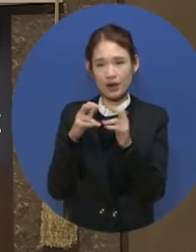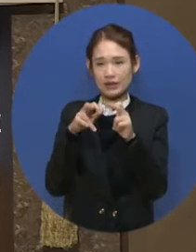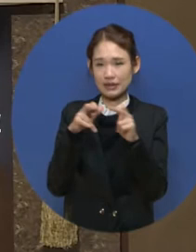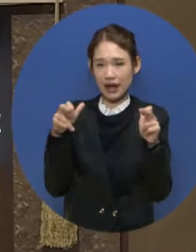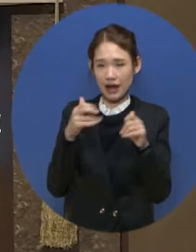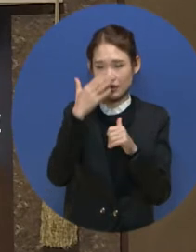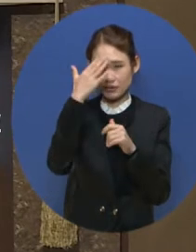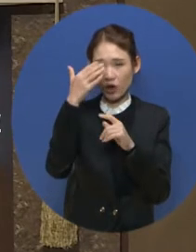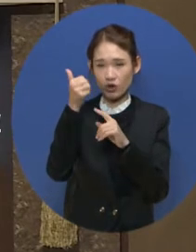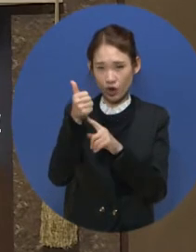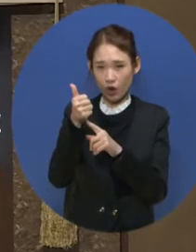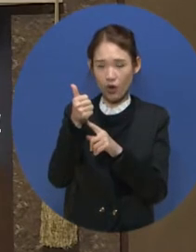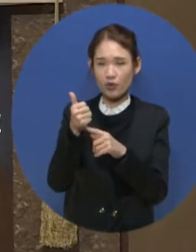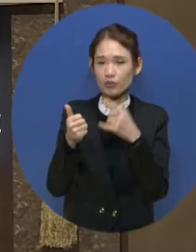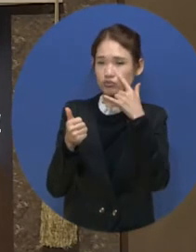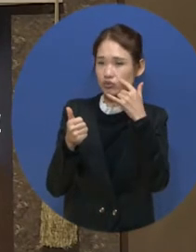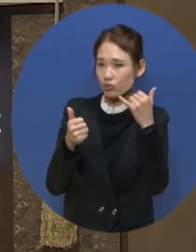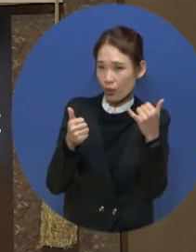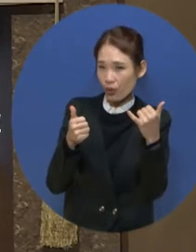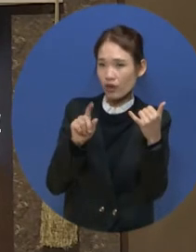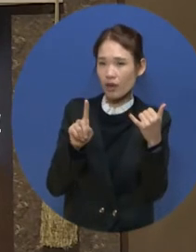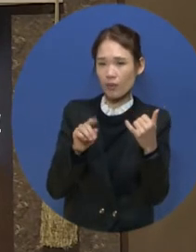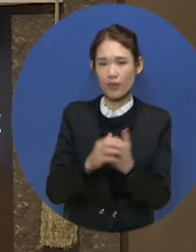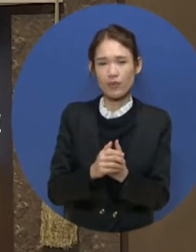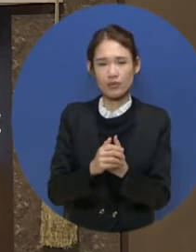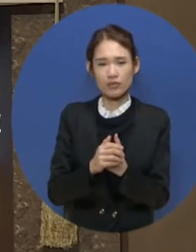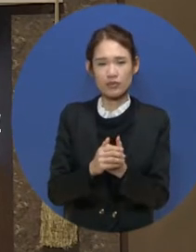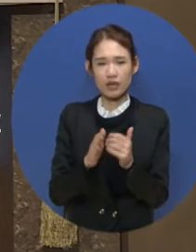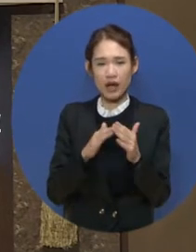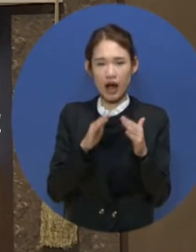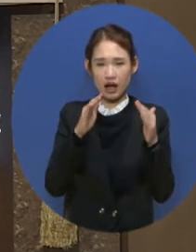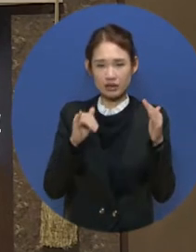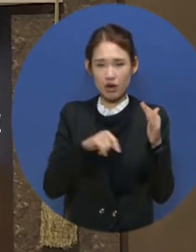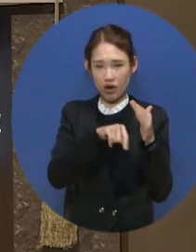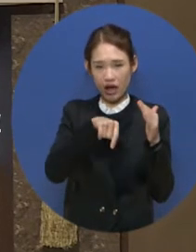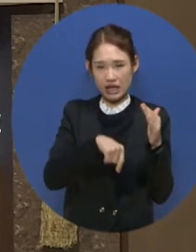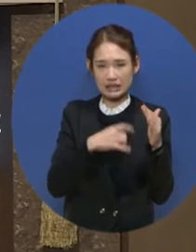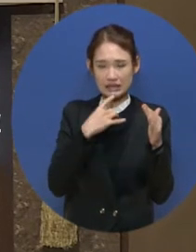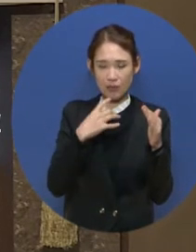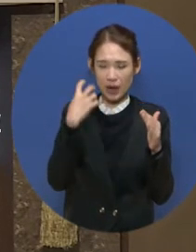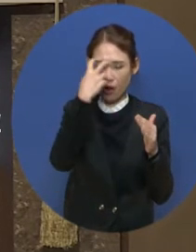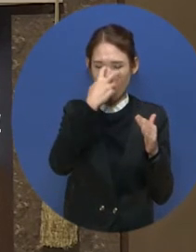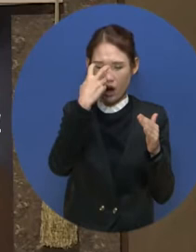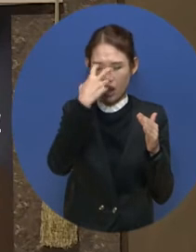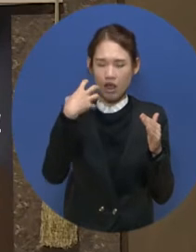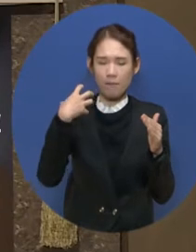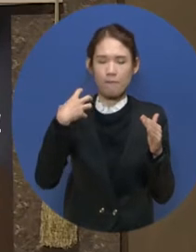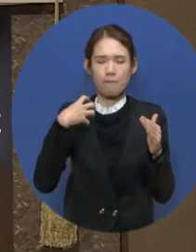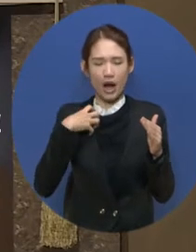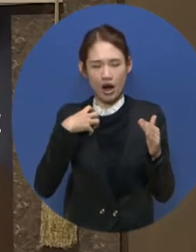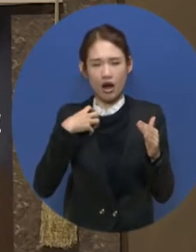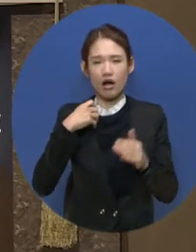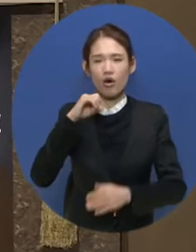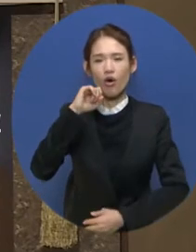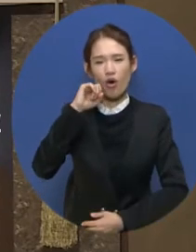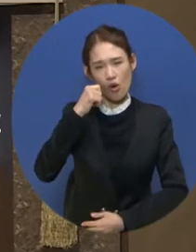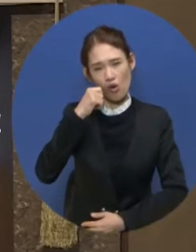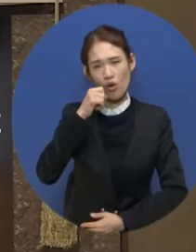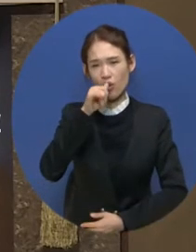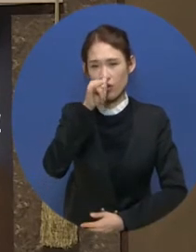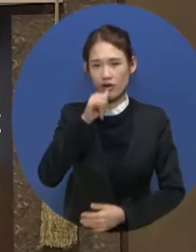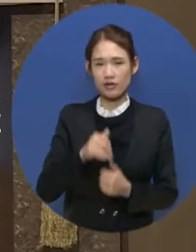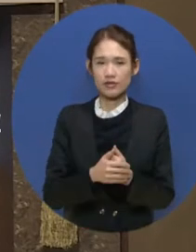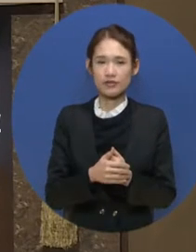을 든 부모님들 같은 경우는 이제 또 가정 내에서만 케어 하는데도 굉장히 좀 어려움 4 있으세요